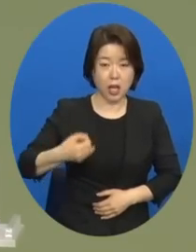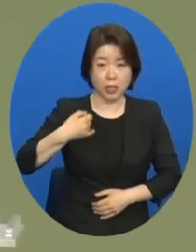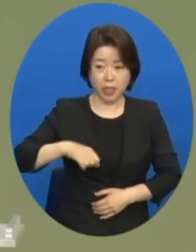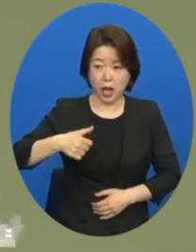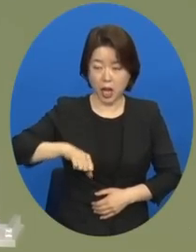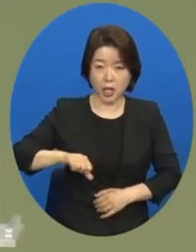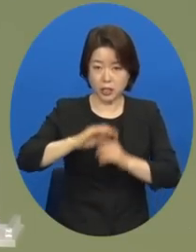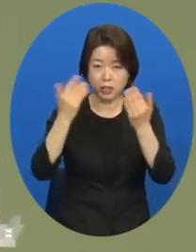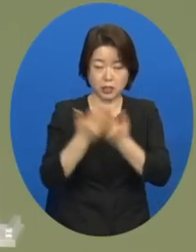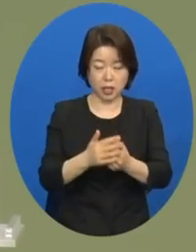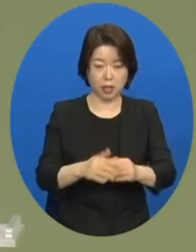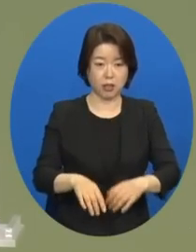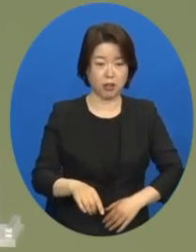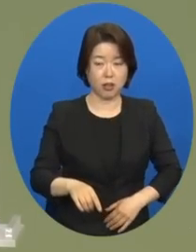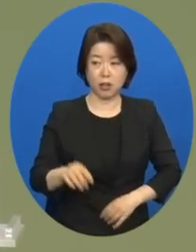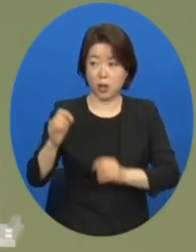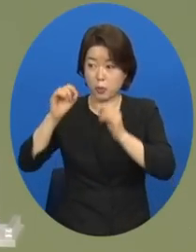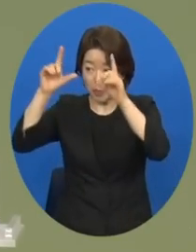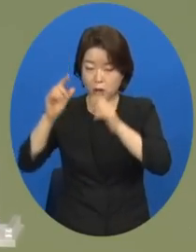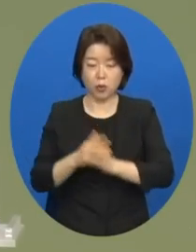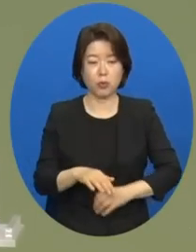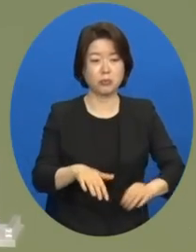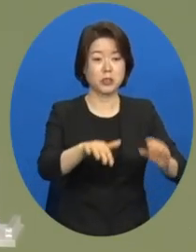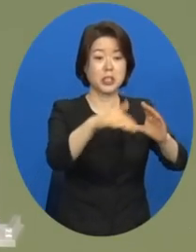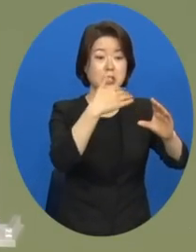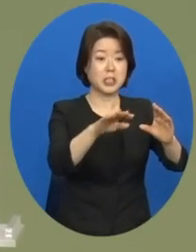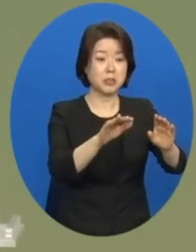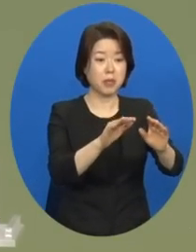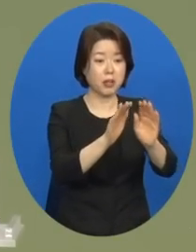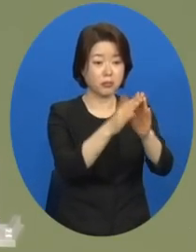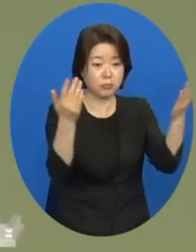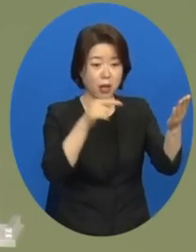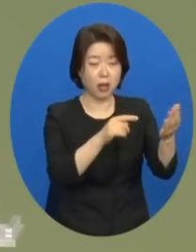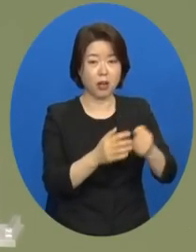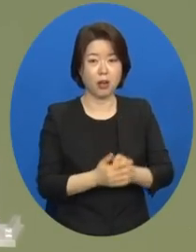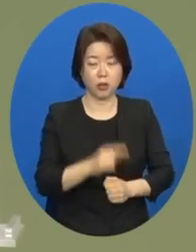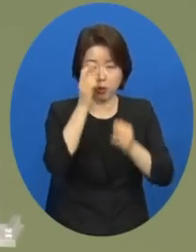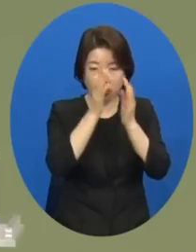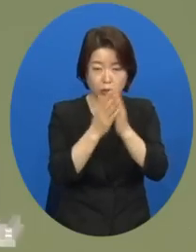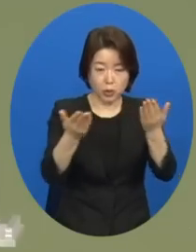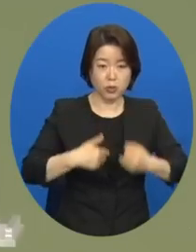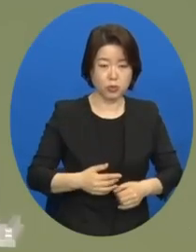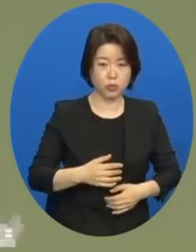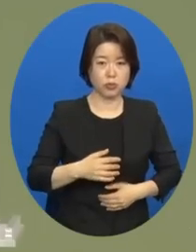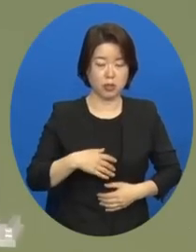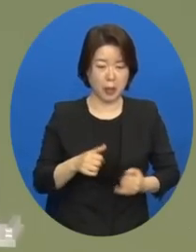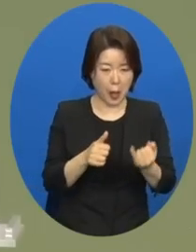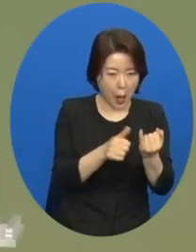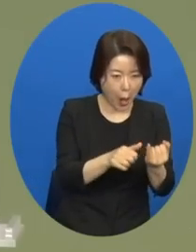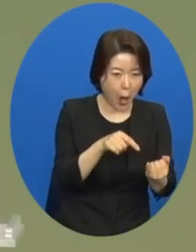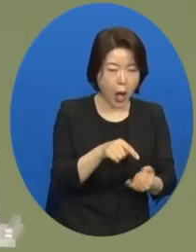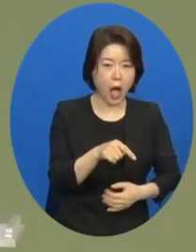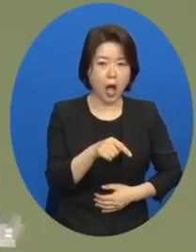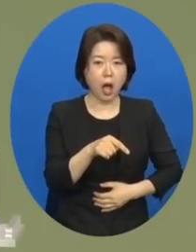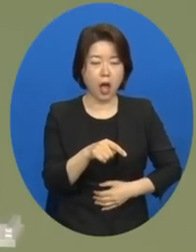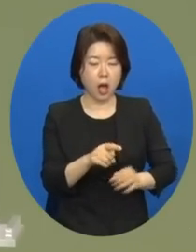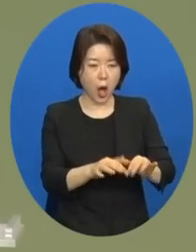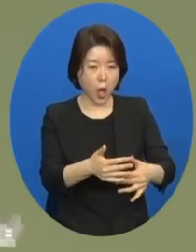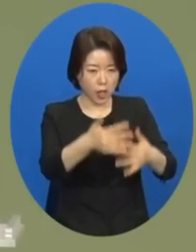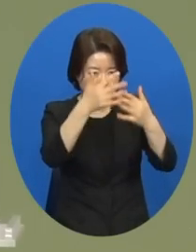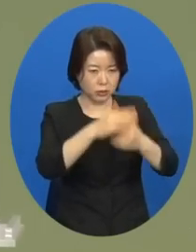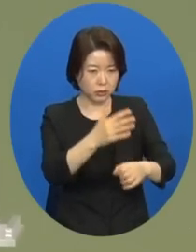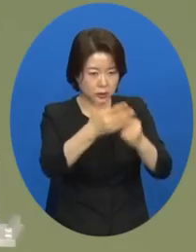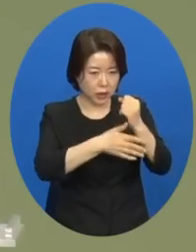이메일 내용이 이게 뭐냐고 물었다 근데 거기 보니까 기도해 준 거 육체적인 관계를 암시하는 글이나 사진도 있고